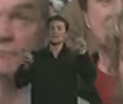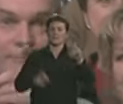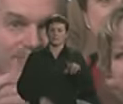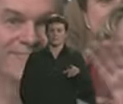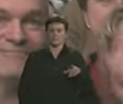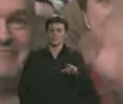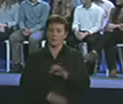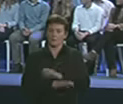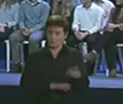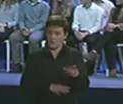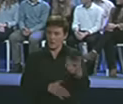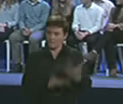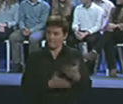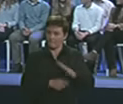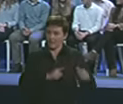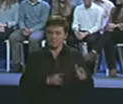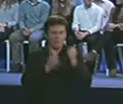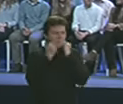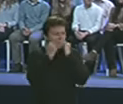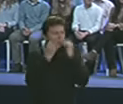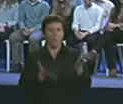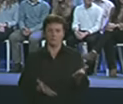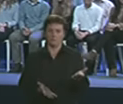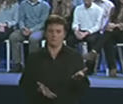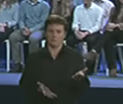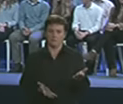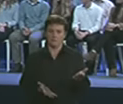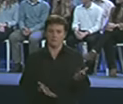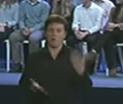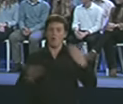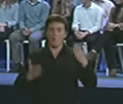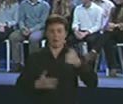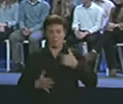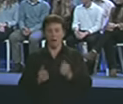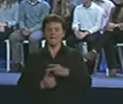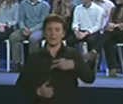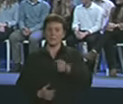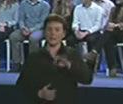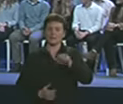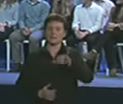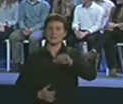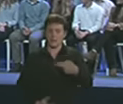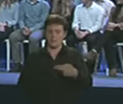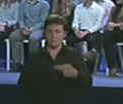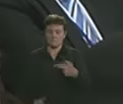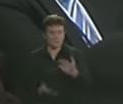c'est une honte. Me compare à Pétain, c'est une honte.